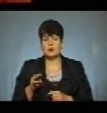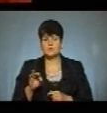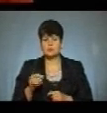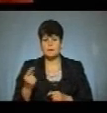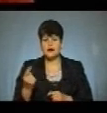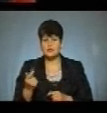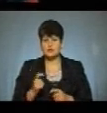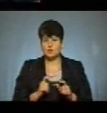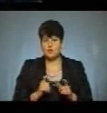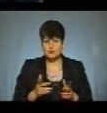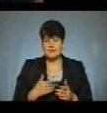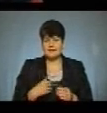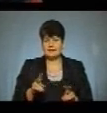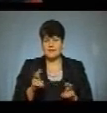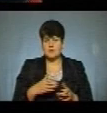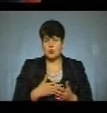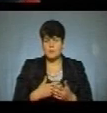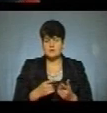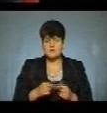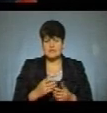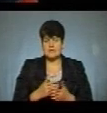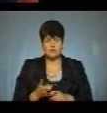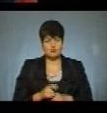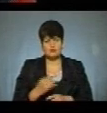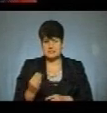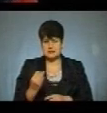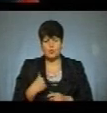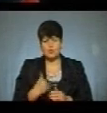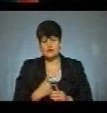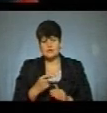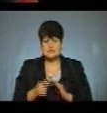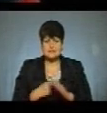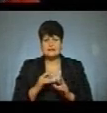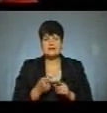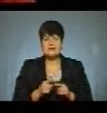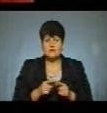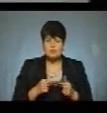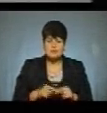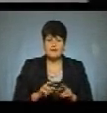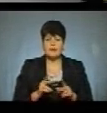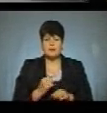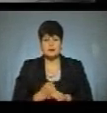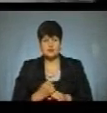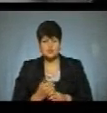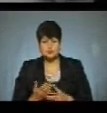мене взагалі тема громадських організацій є дуже цікавою. Я хочу дізнатися, як все організовується, як усе працює.